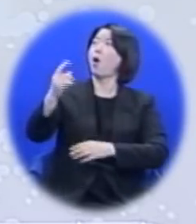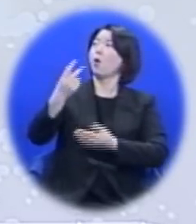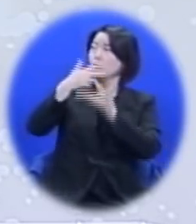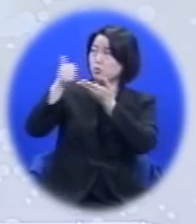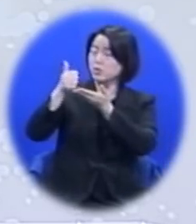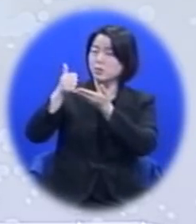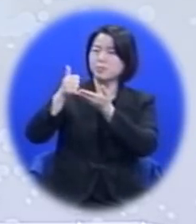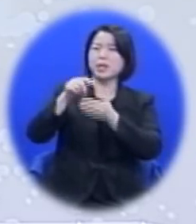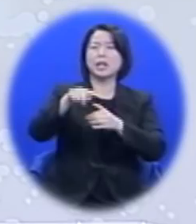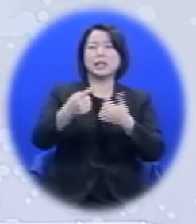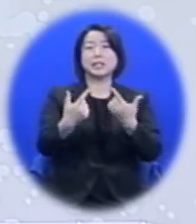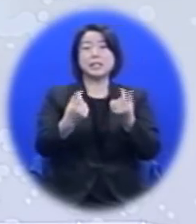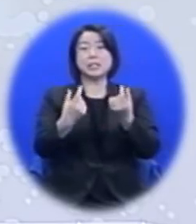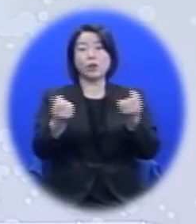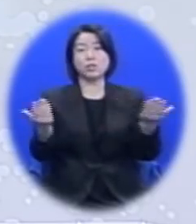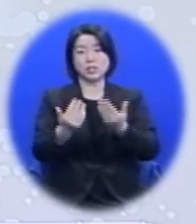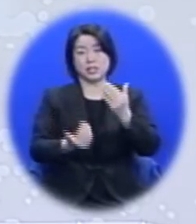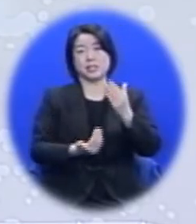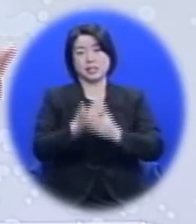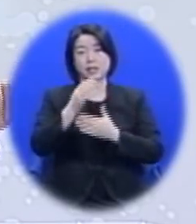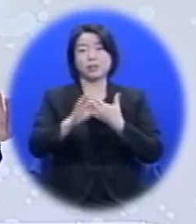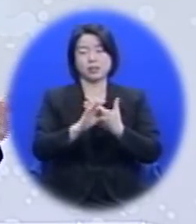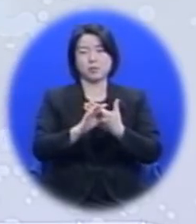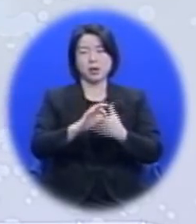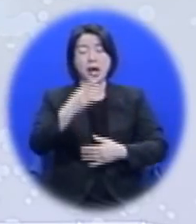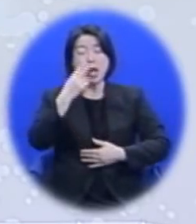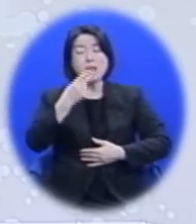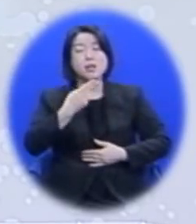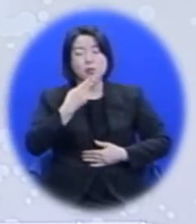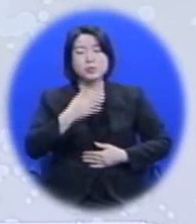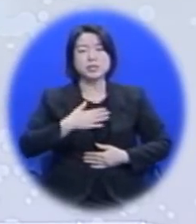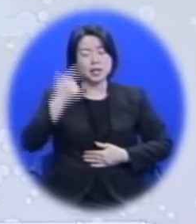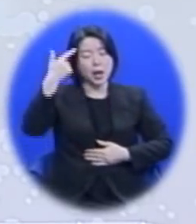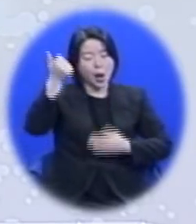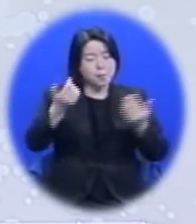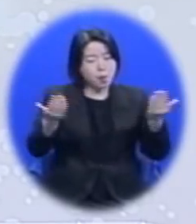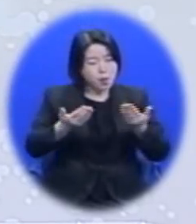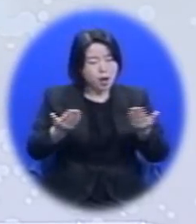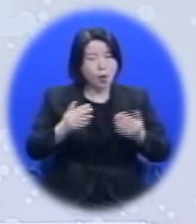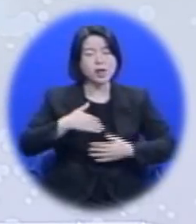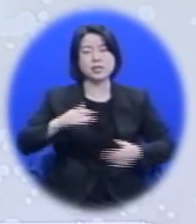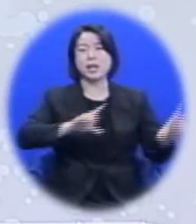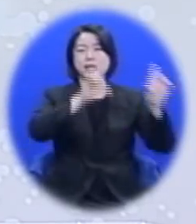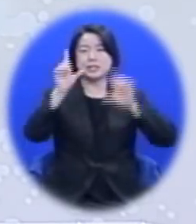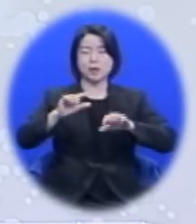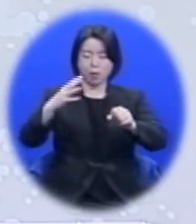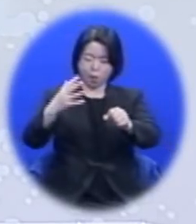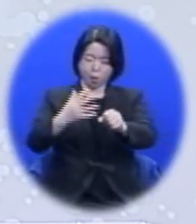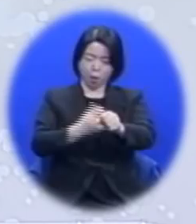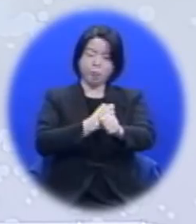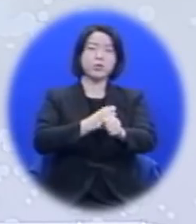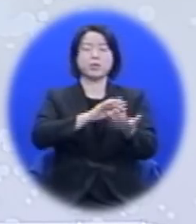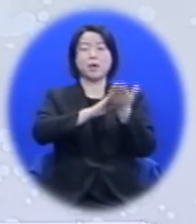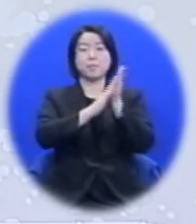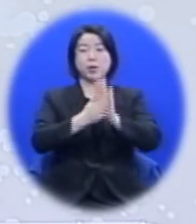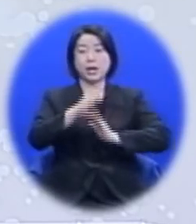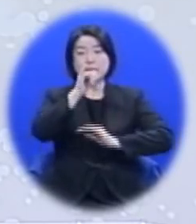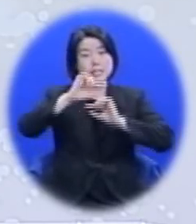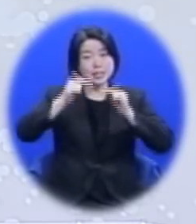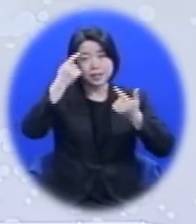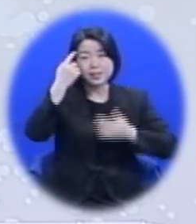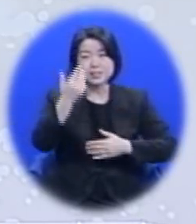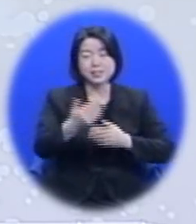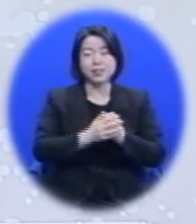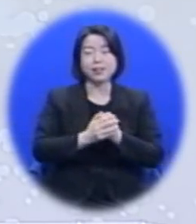사건이 저에게 일어났다면 아마 틀림없이 제 목회와 제 삶은 엄청난 변화가 있지 않겠어요?